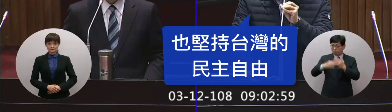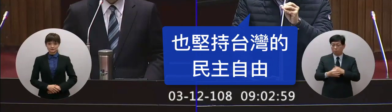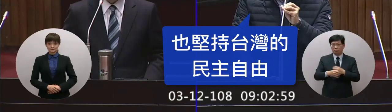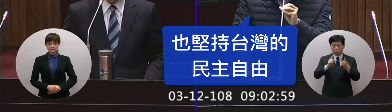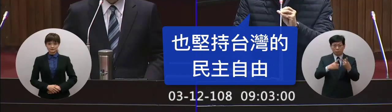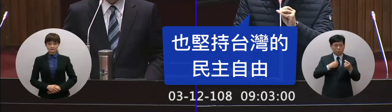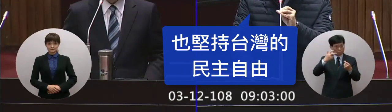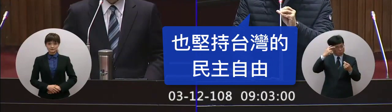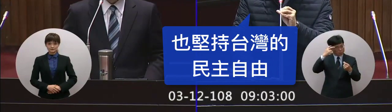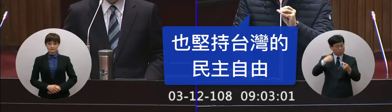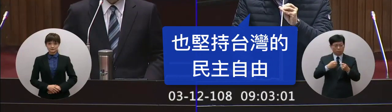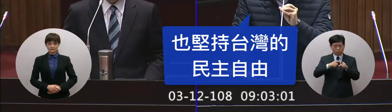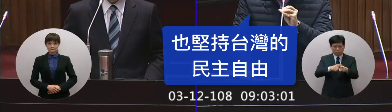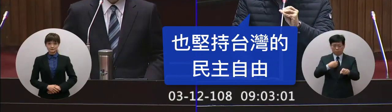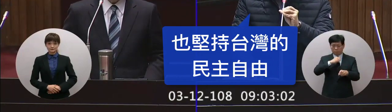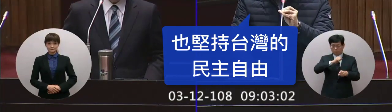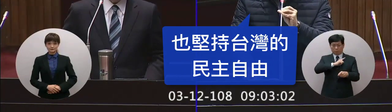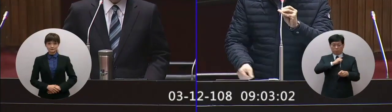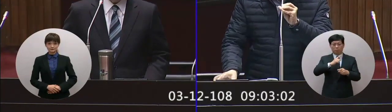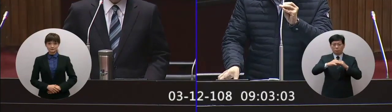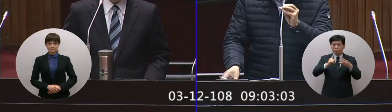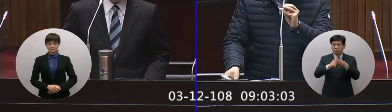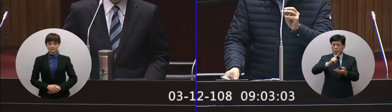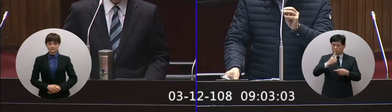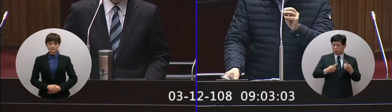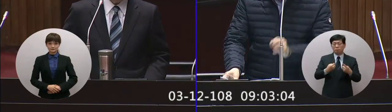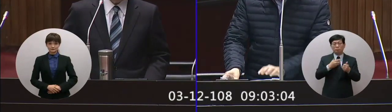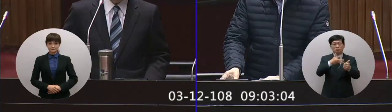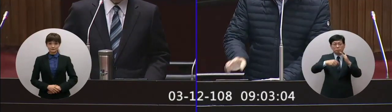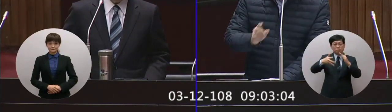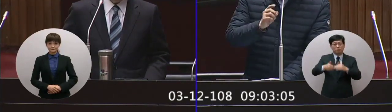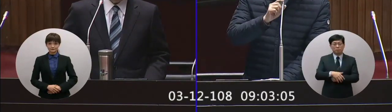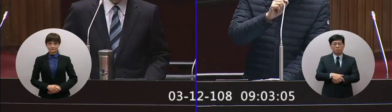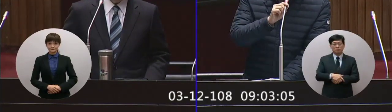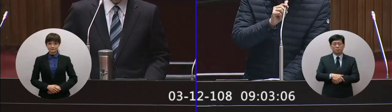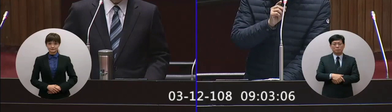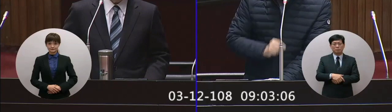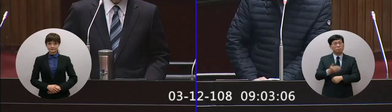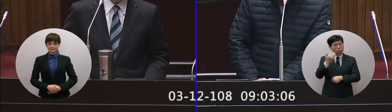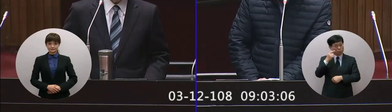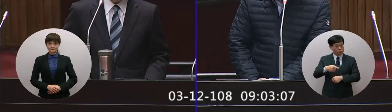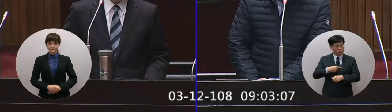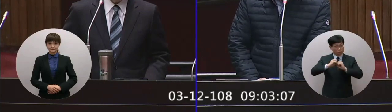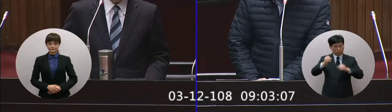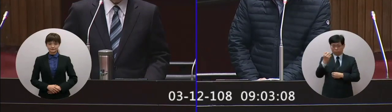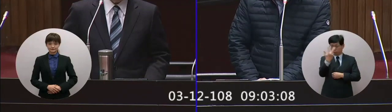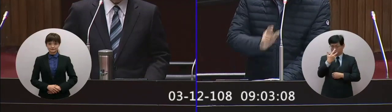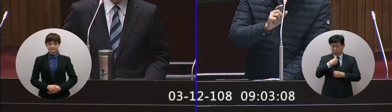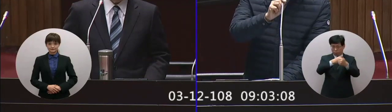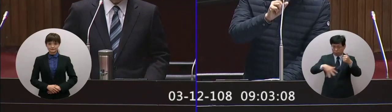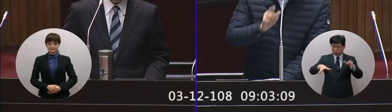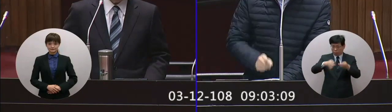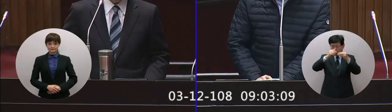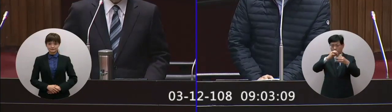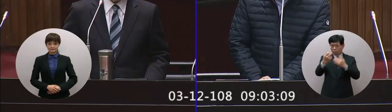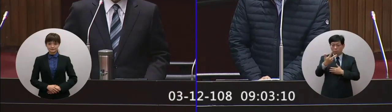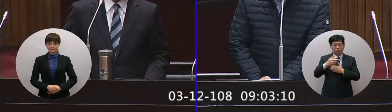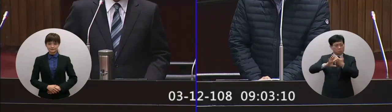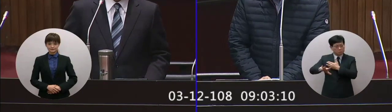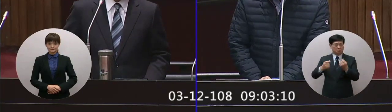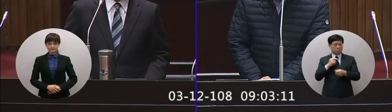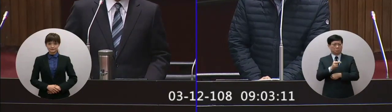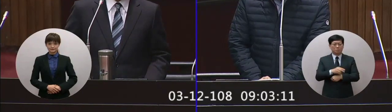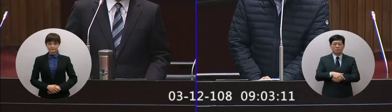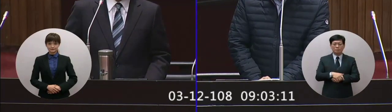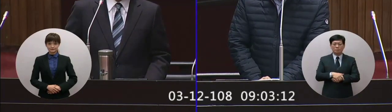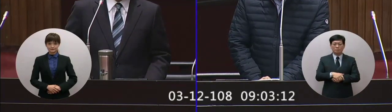两制，也坚持台湾的民主自由。请问院长，但是就这个公布的七大纲领，今天的外界很多